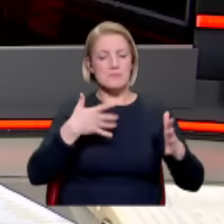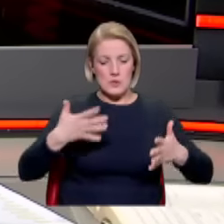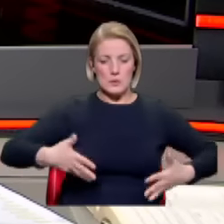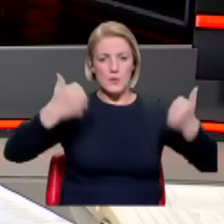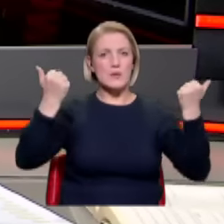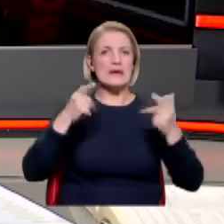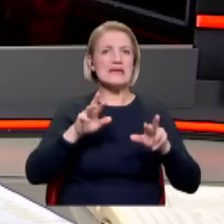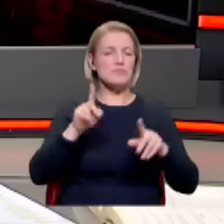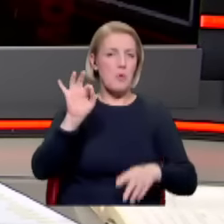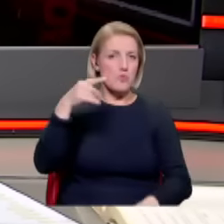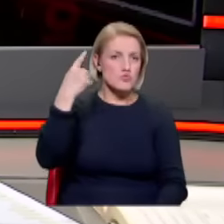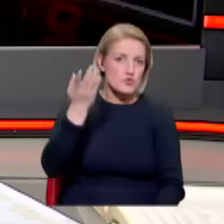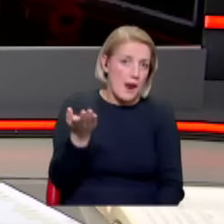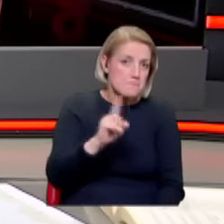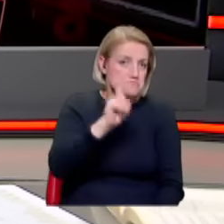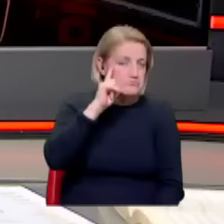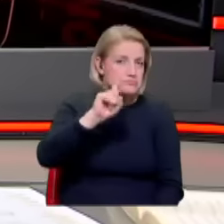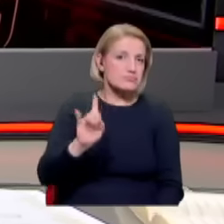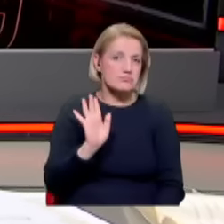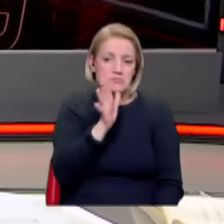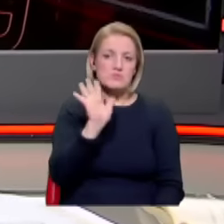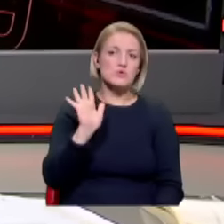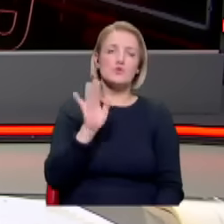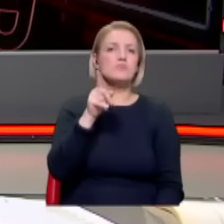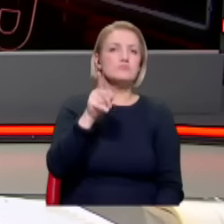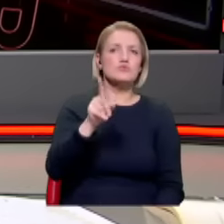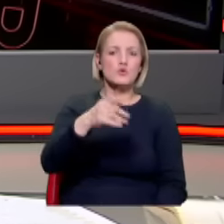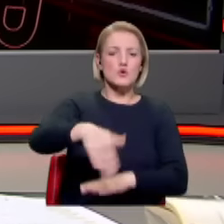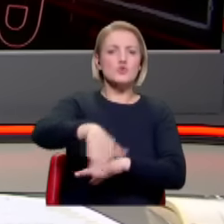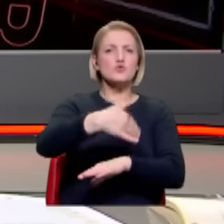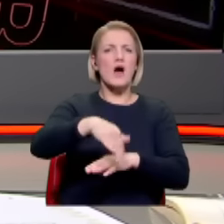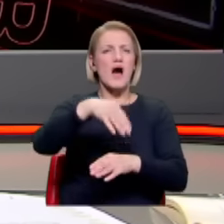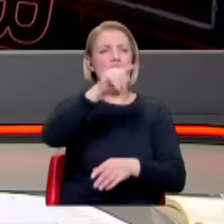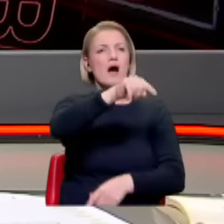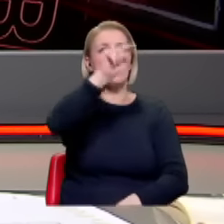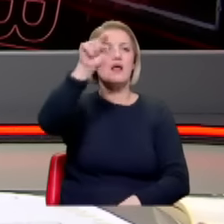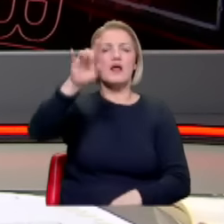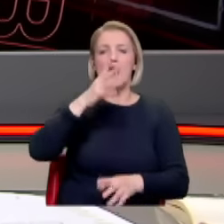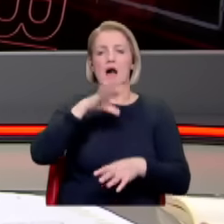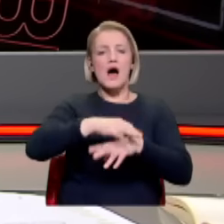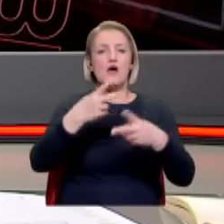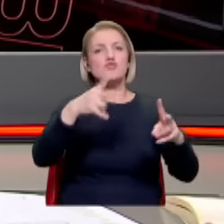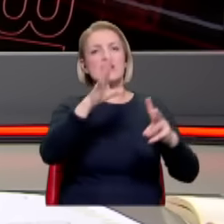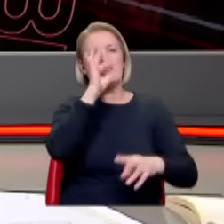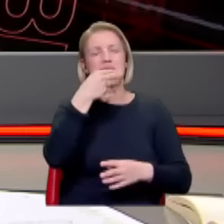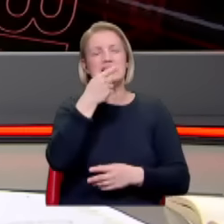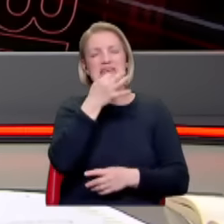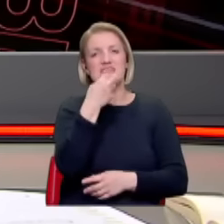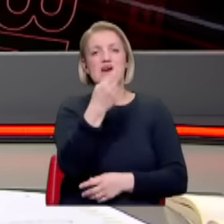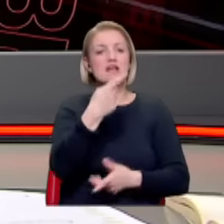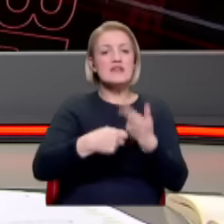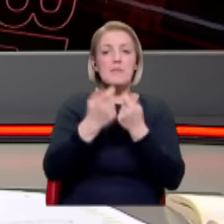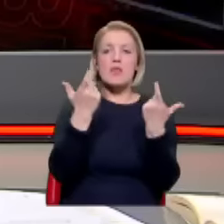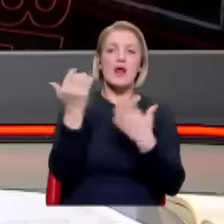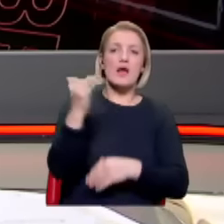kurtulalım bu meseleden filan diye düşündüler belki. Bilmiyoruz ki. Peki bu sokak arası hastanelerine kim izin verdi? Bunların sermayesi nereden